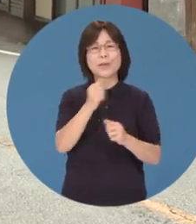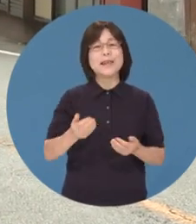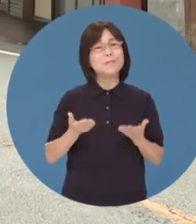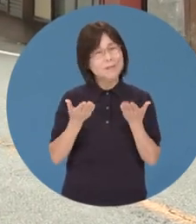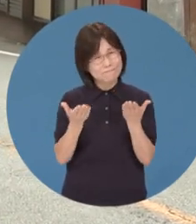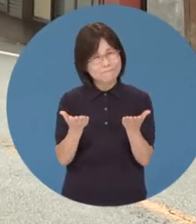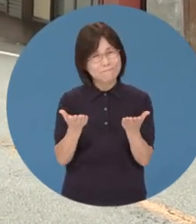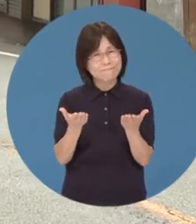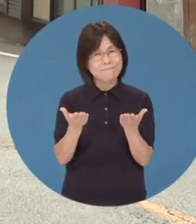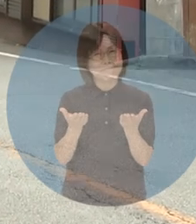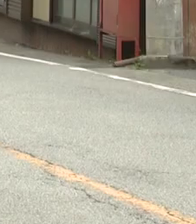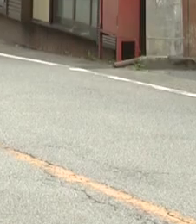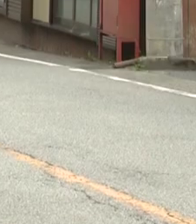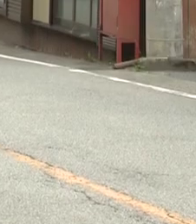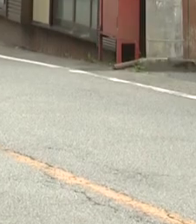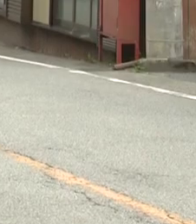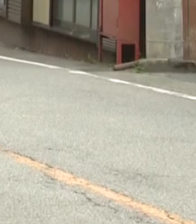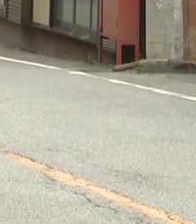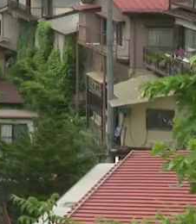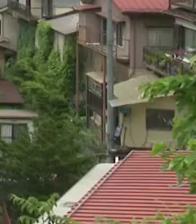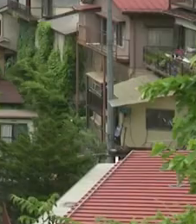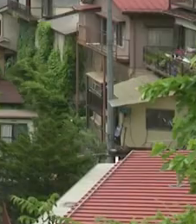介します。